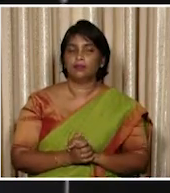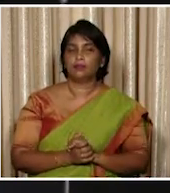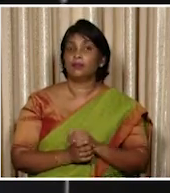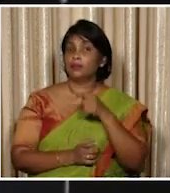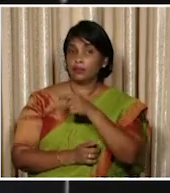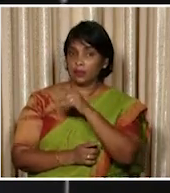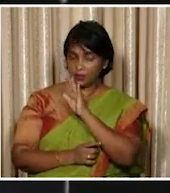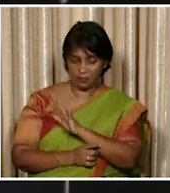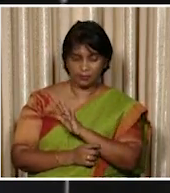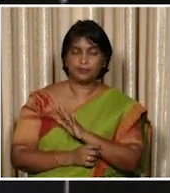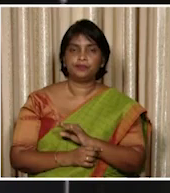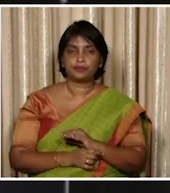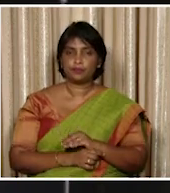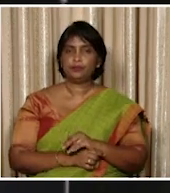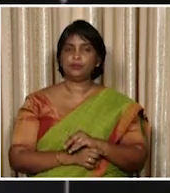எத்துமாகே